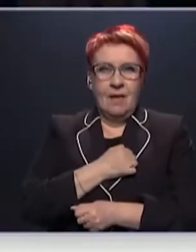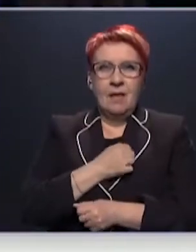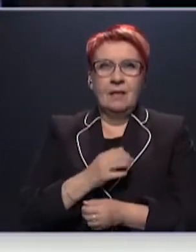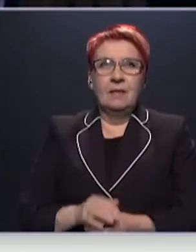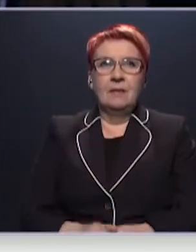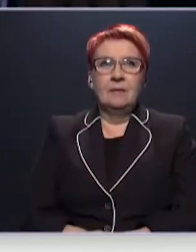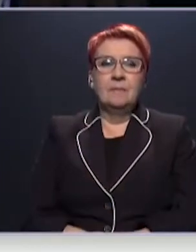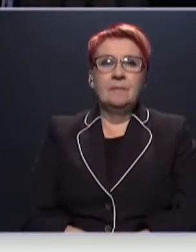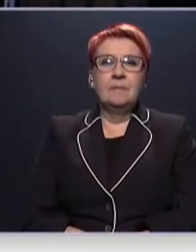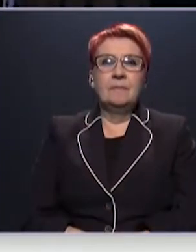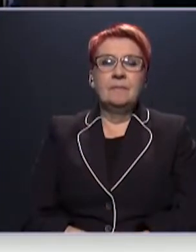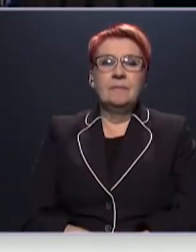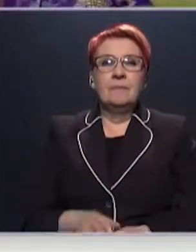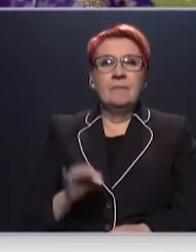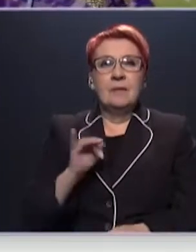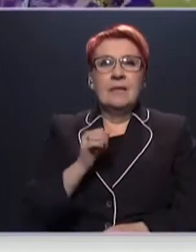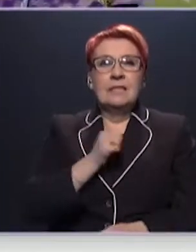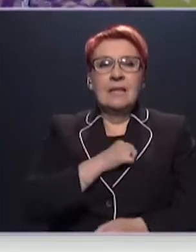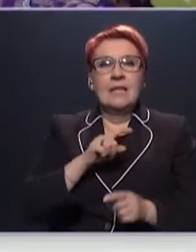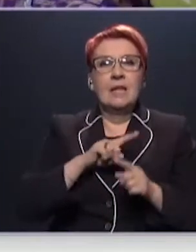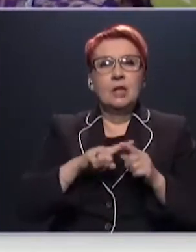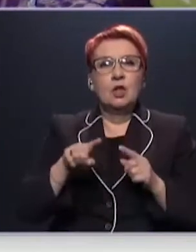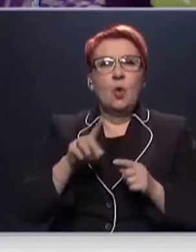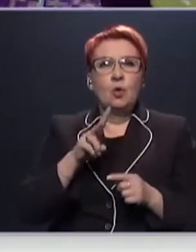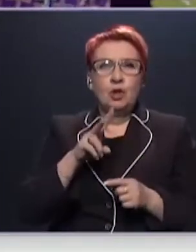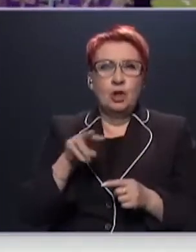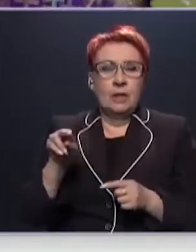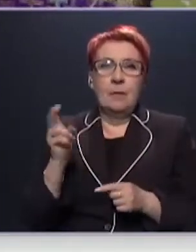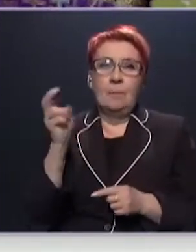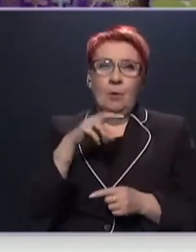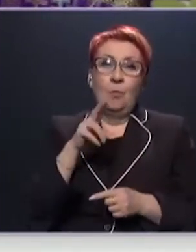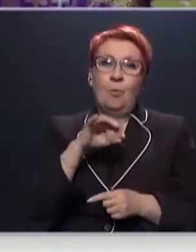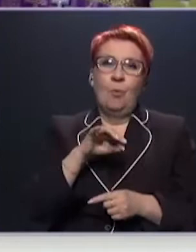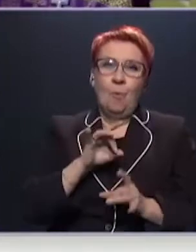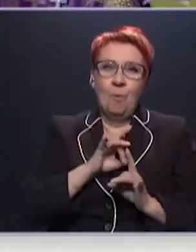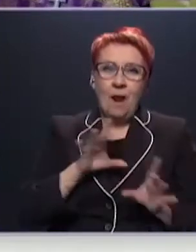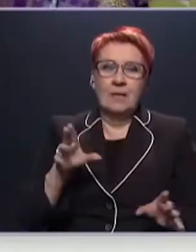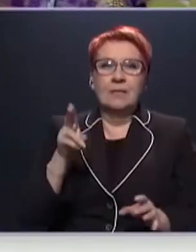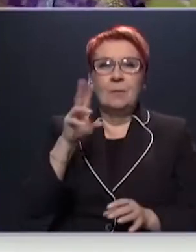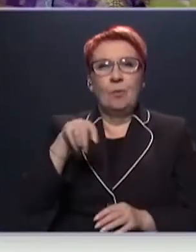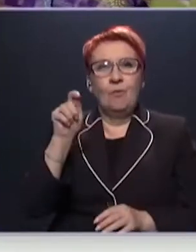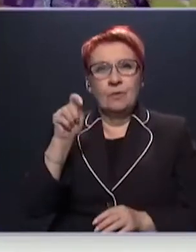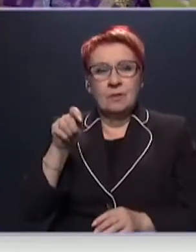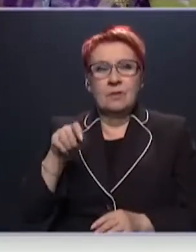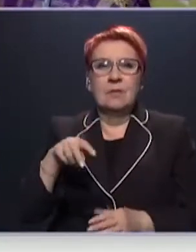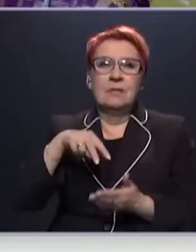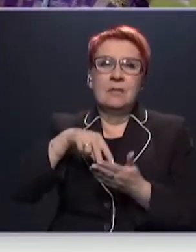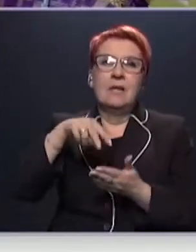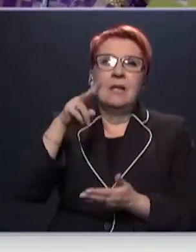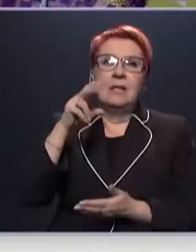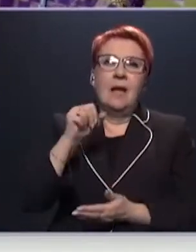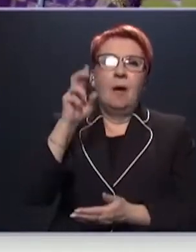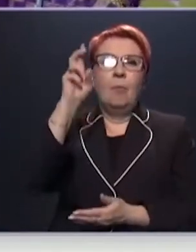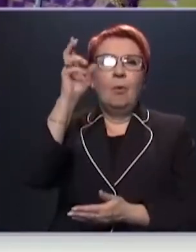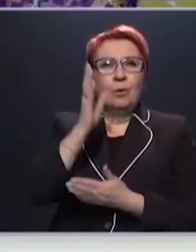военные, солдаты-срочники приходят по праздникам, по воскресеньям, стоят на